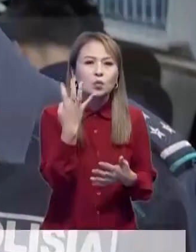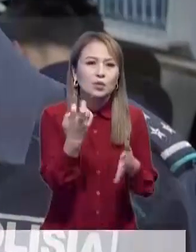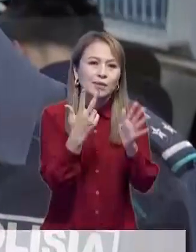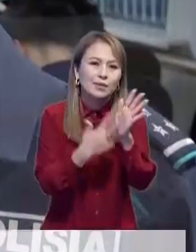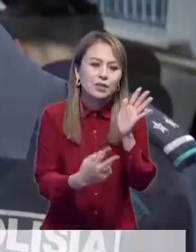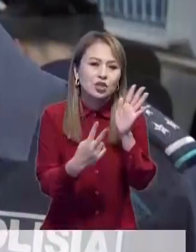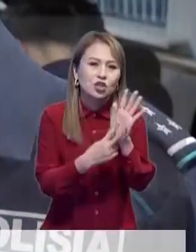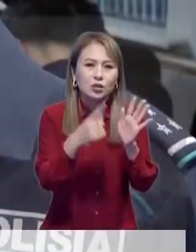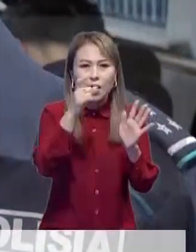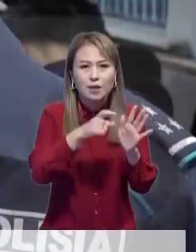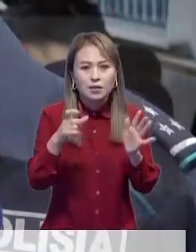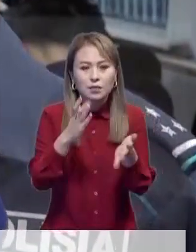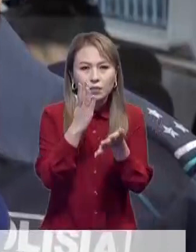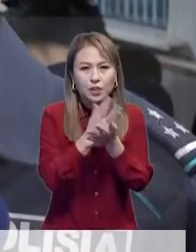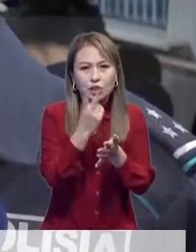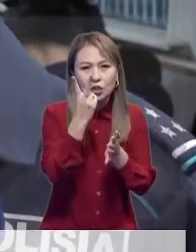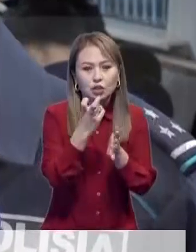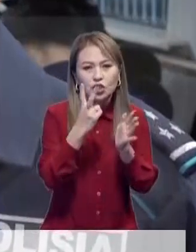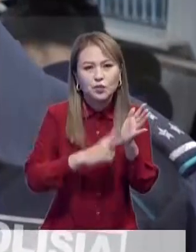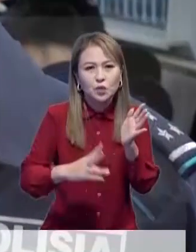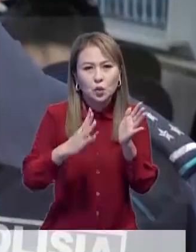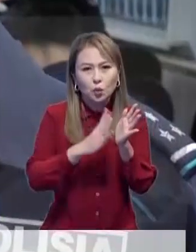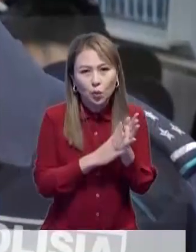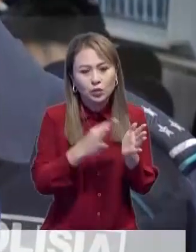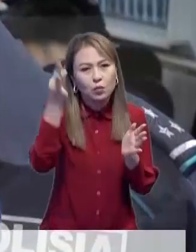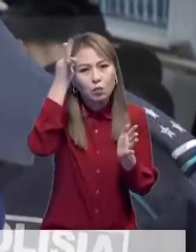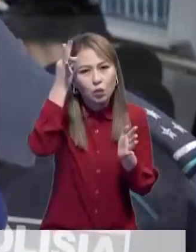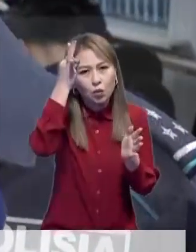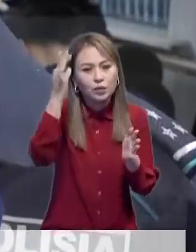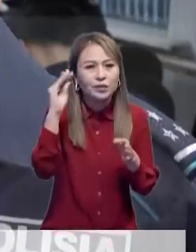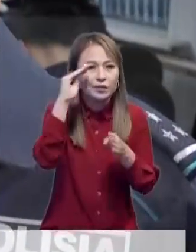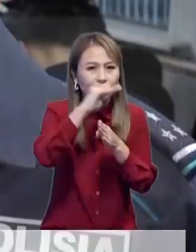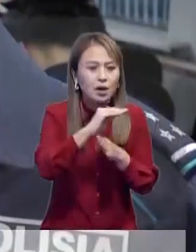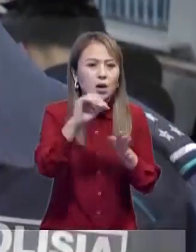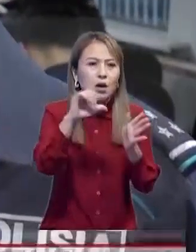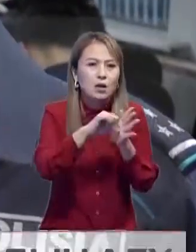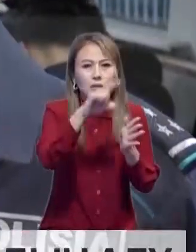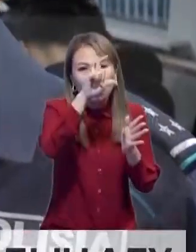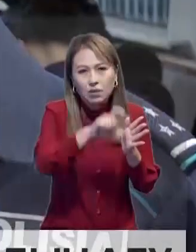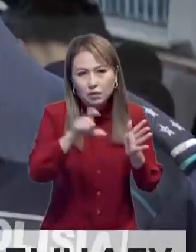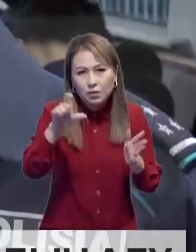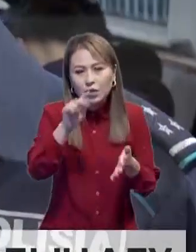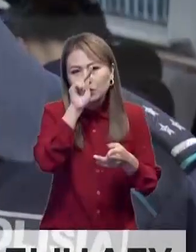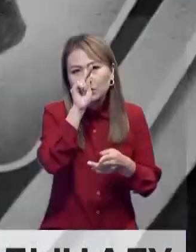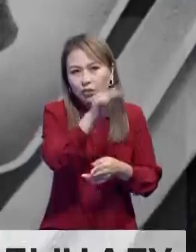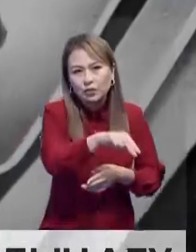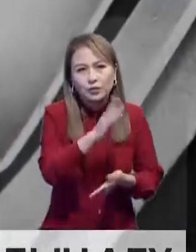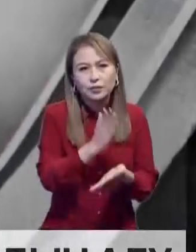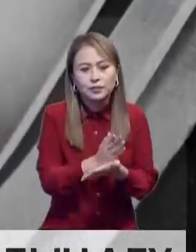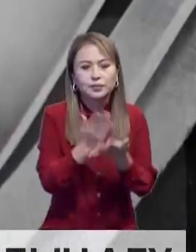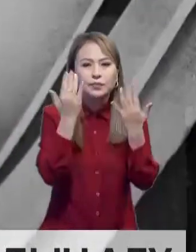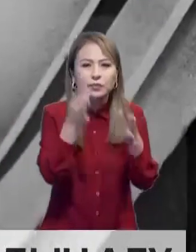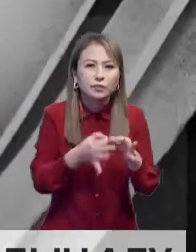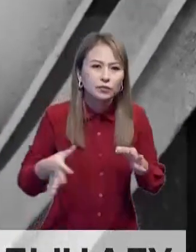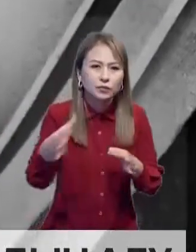қамауға алынған, 279 азаматқа ескерту және 6 азаматқа айыппұл салынды.